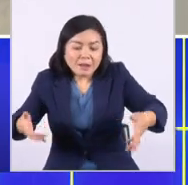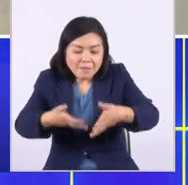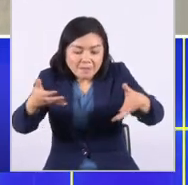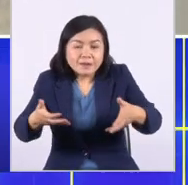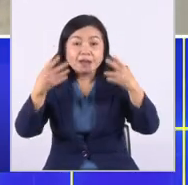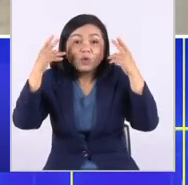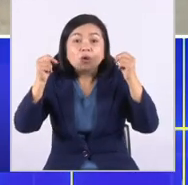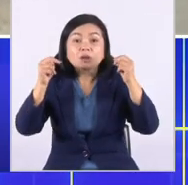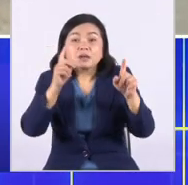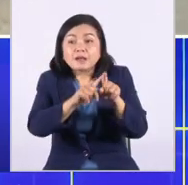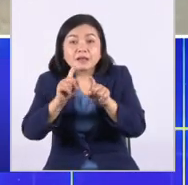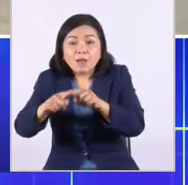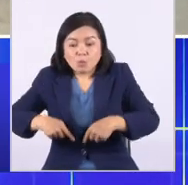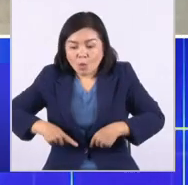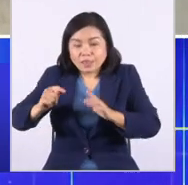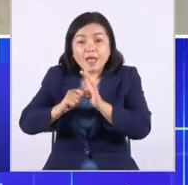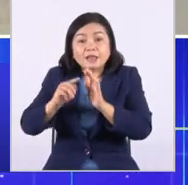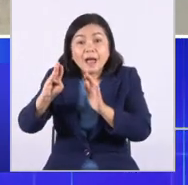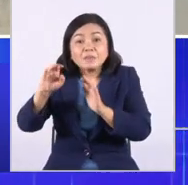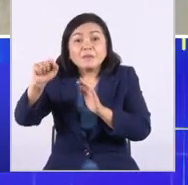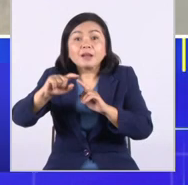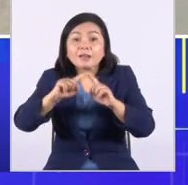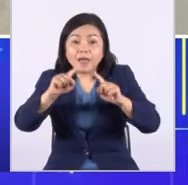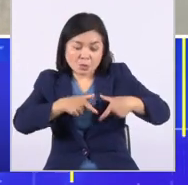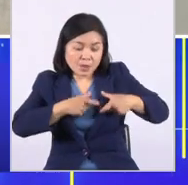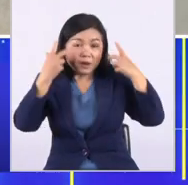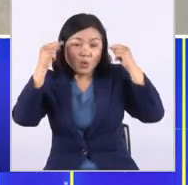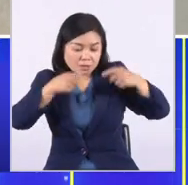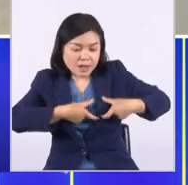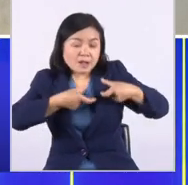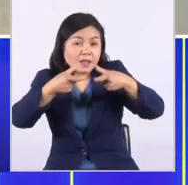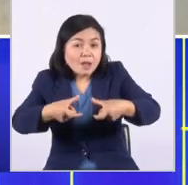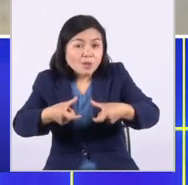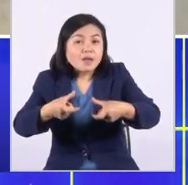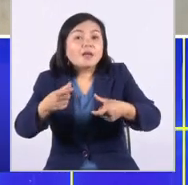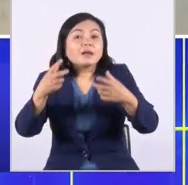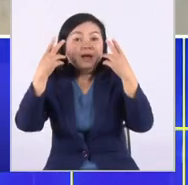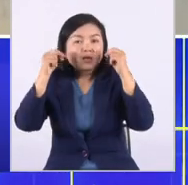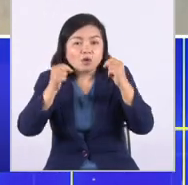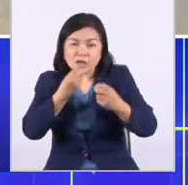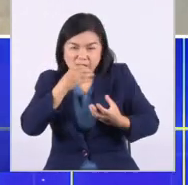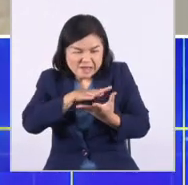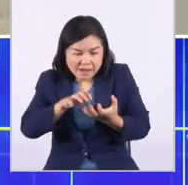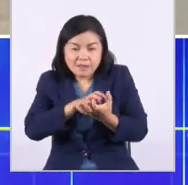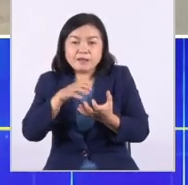ไรนะตับกึ๋นอะไรเงี้ยใช่มั้ยคะนี่ใส่หัวใจ ใส่หัวใจนายกไปด้วย บางคนบอกเนี่ยถ้าเจอนะหัวใจจะเคี้ยวให้แร